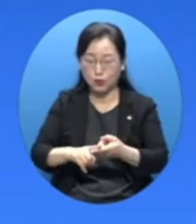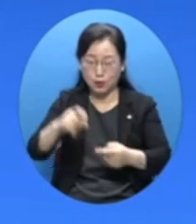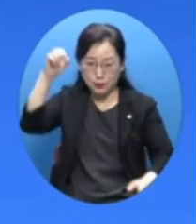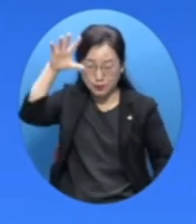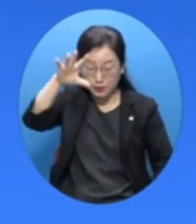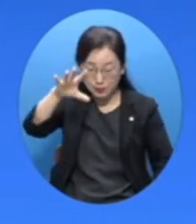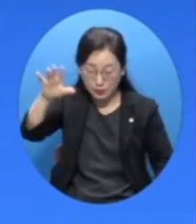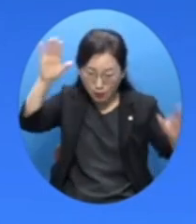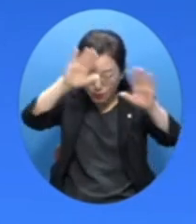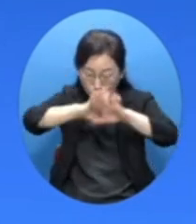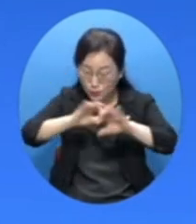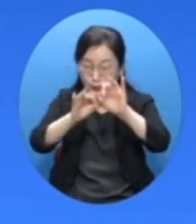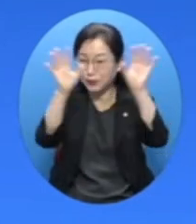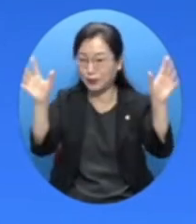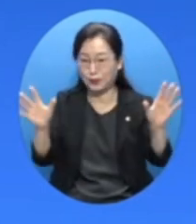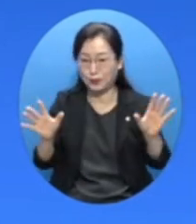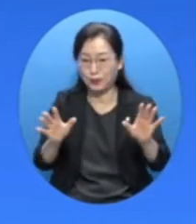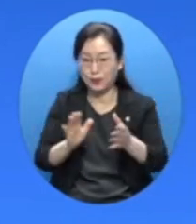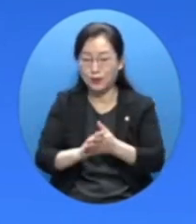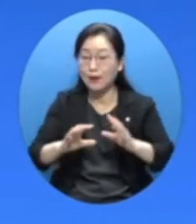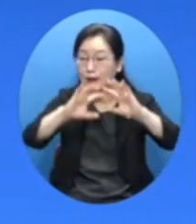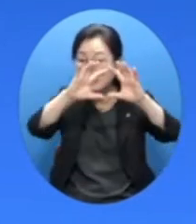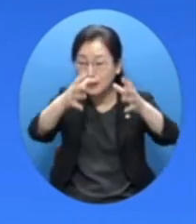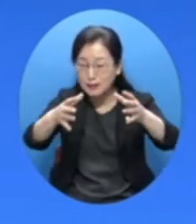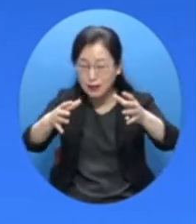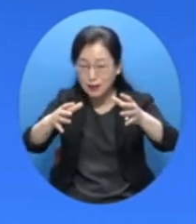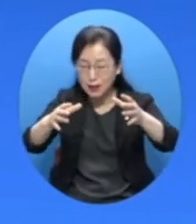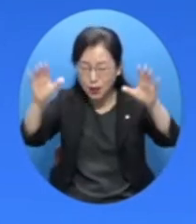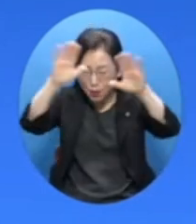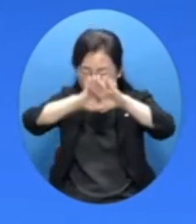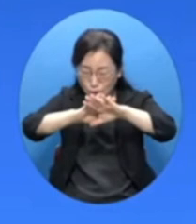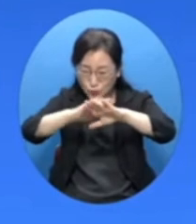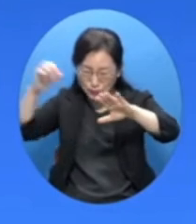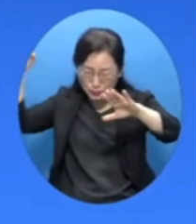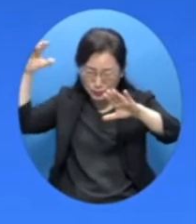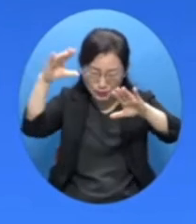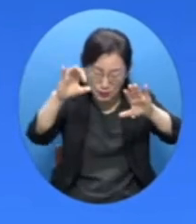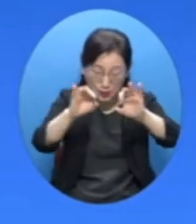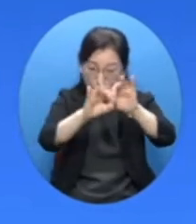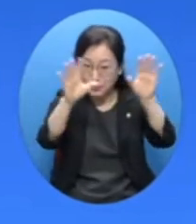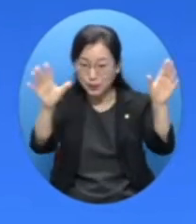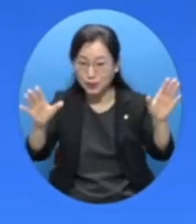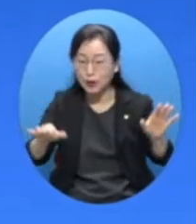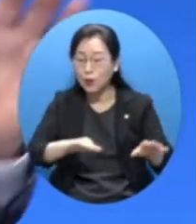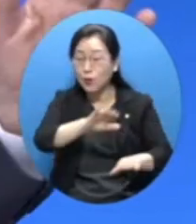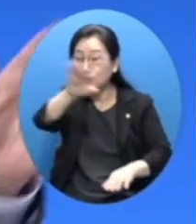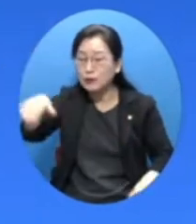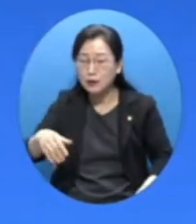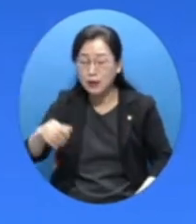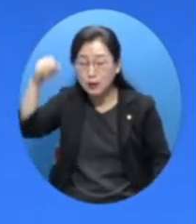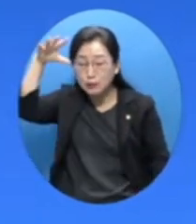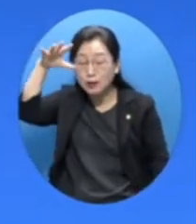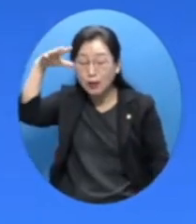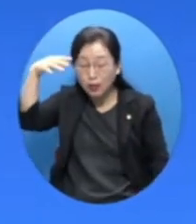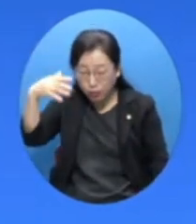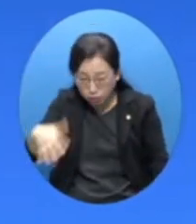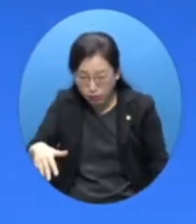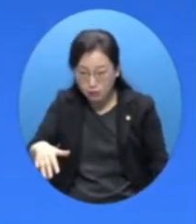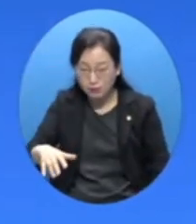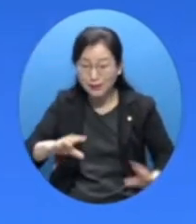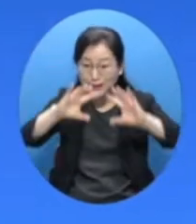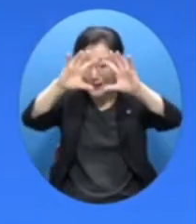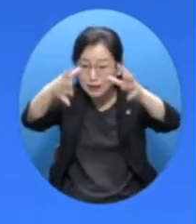물러갑니다 우리가이 세상에 옷을 밝힌 빛이 되어야 하는데 우리 빛이 희미해져 가지고 세상이 점점 어두워지고 있습니다